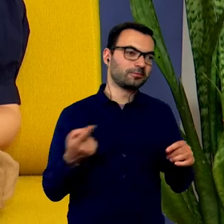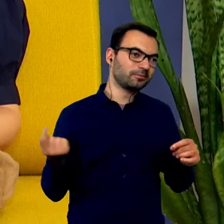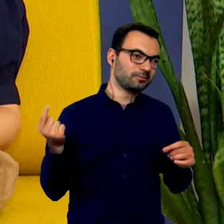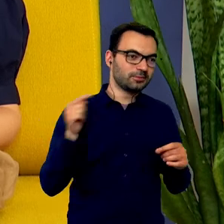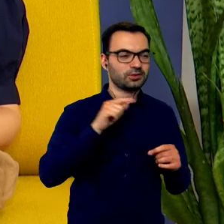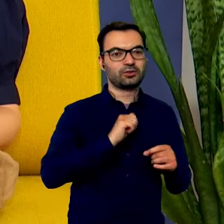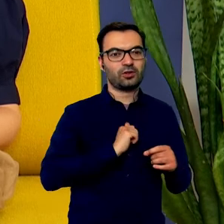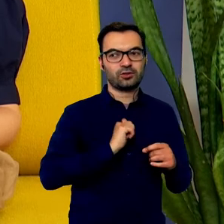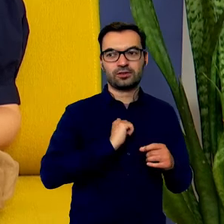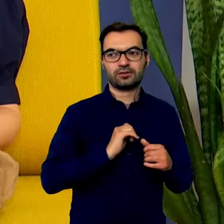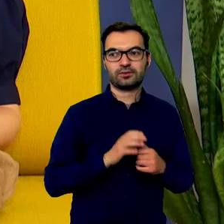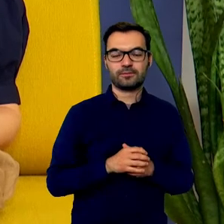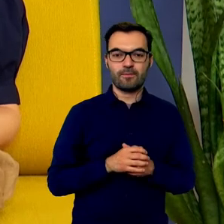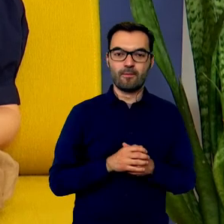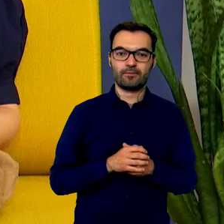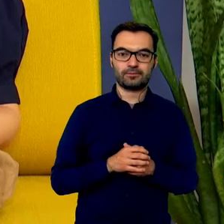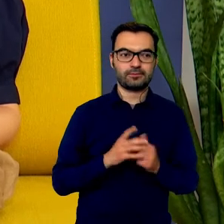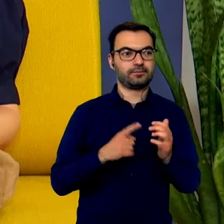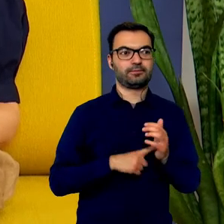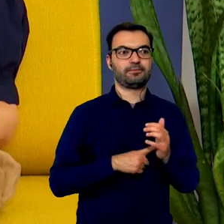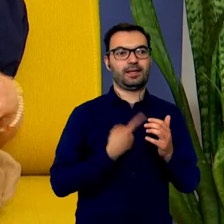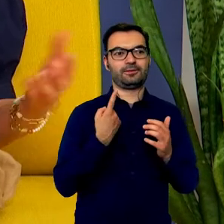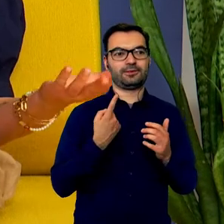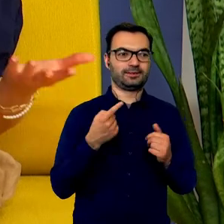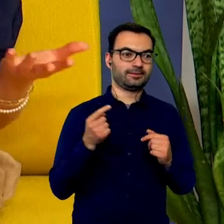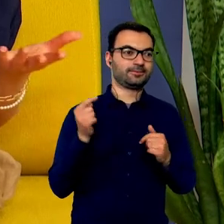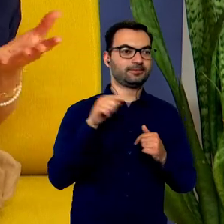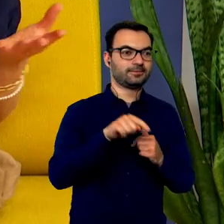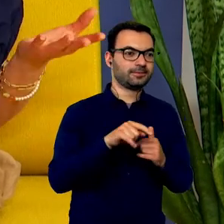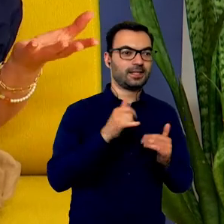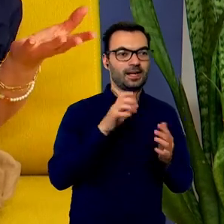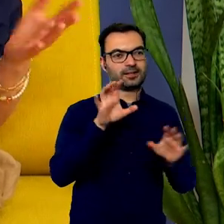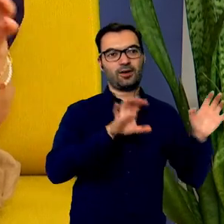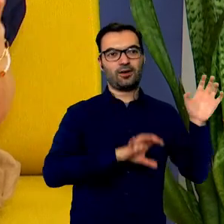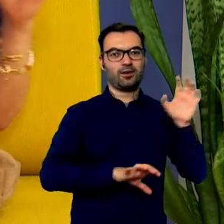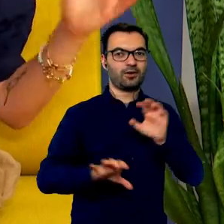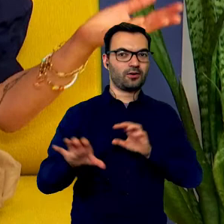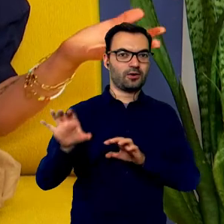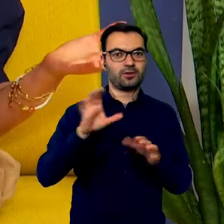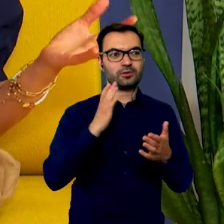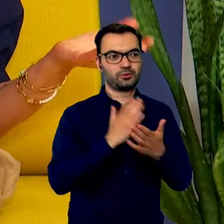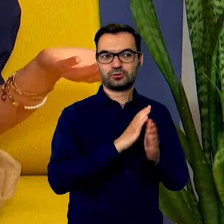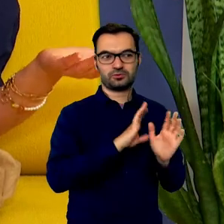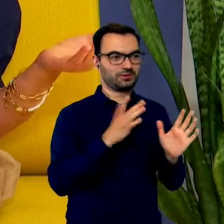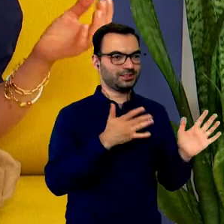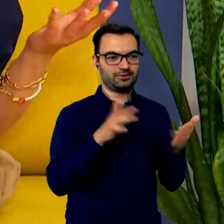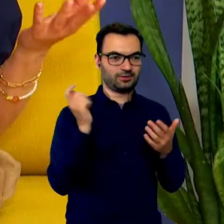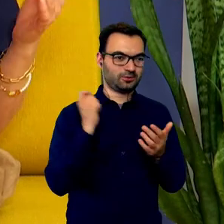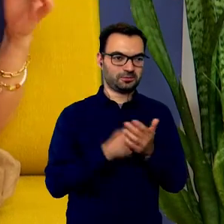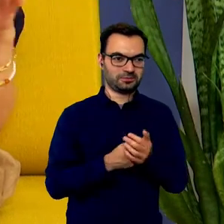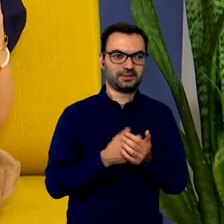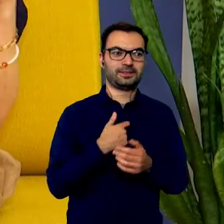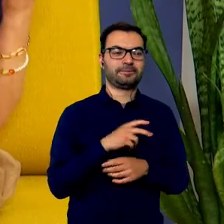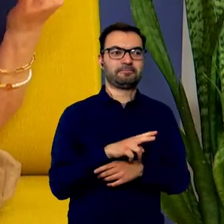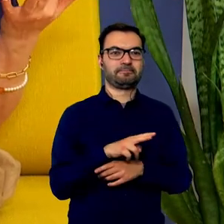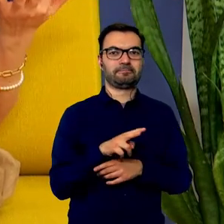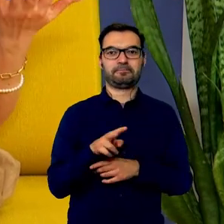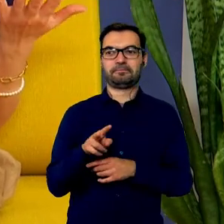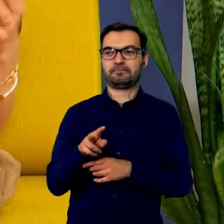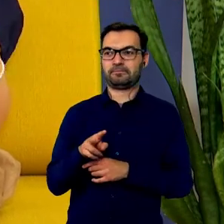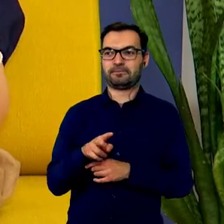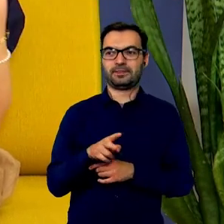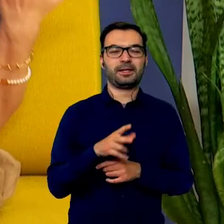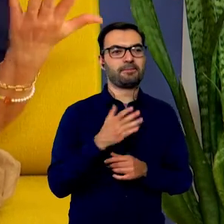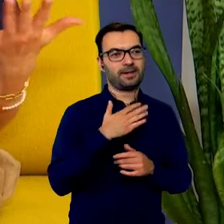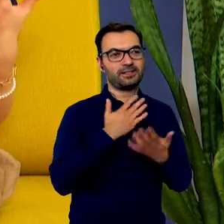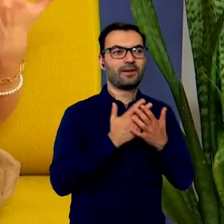do siebie po raz pierwszy, wtedy, kiedy się go ogląda, kiedy już wszystkie formalności zostały podpisane i znało się właściwie